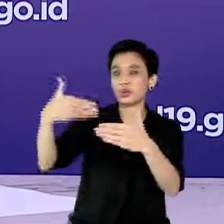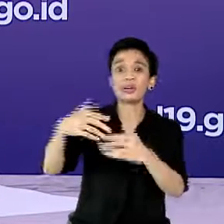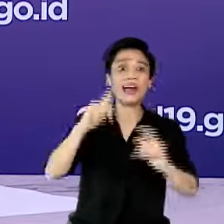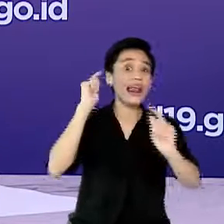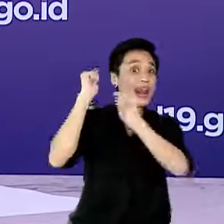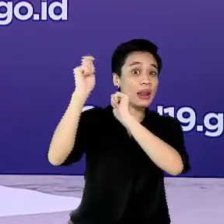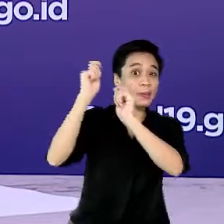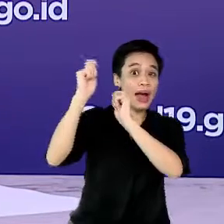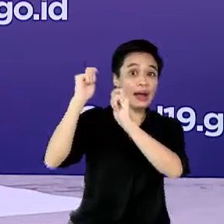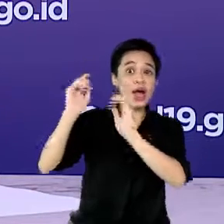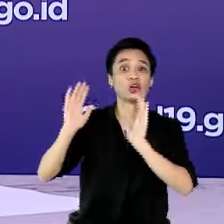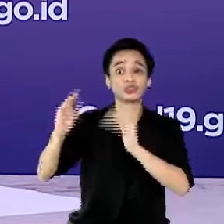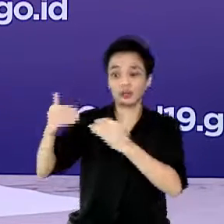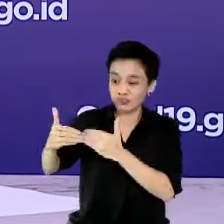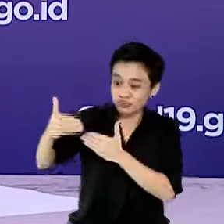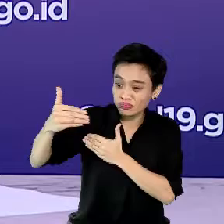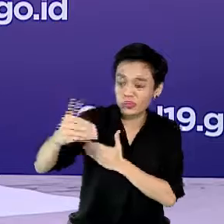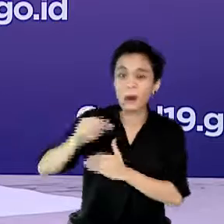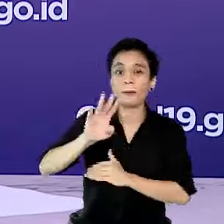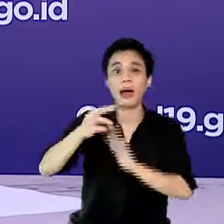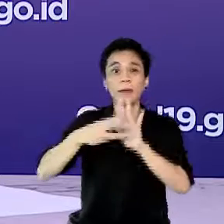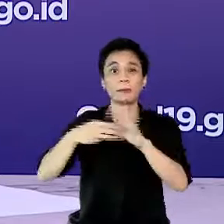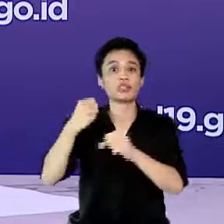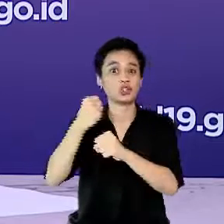Fitri 2020 dan